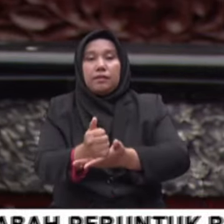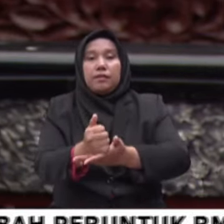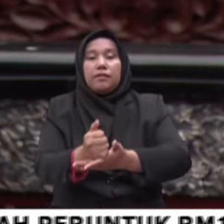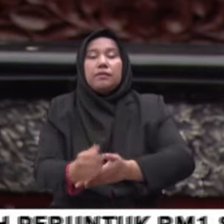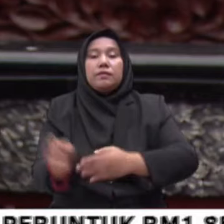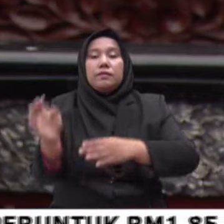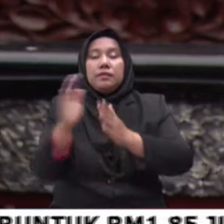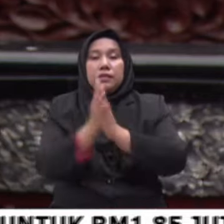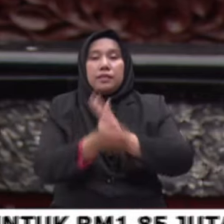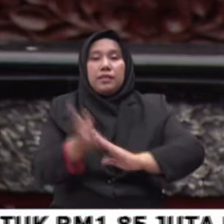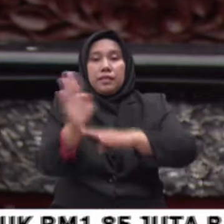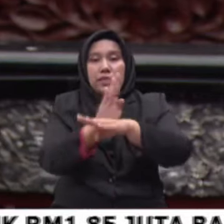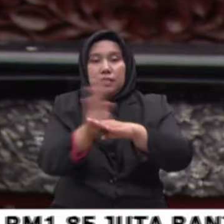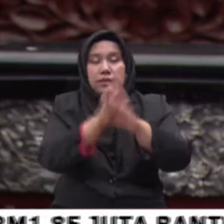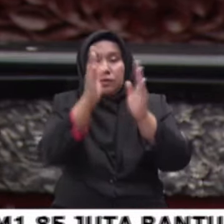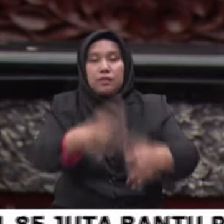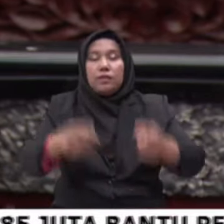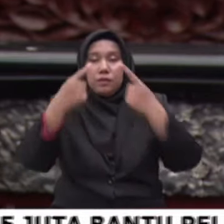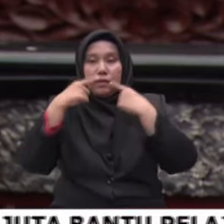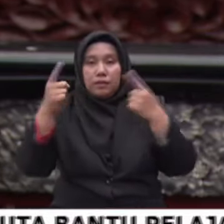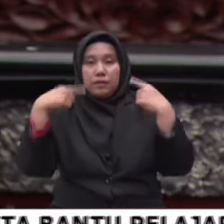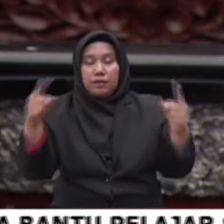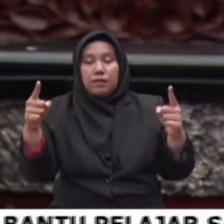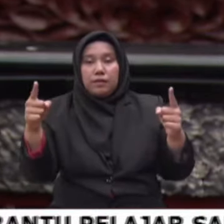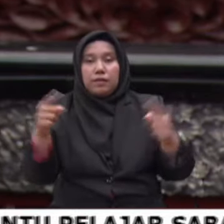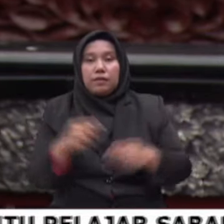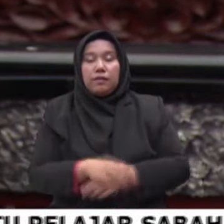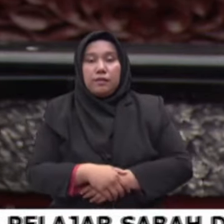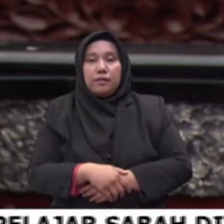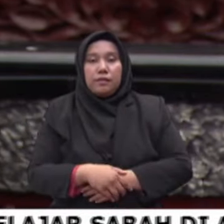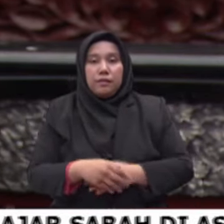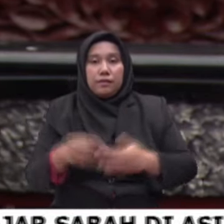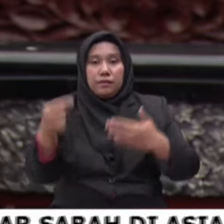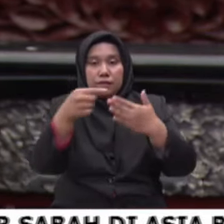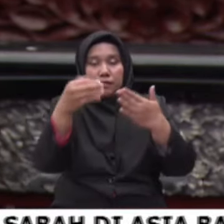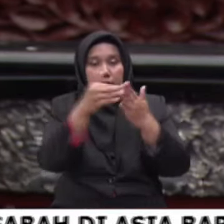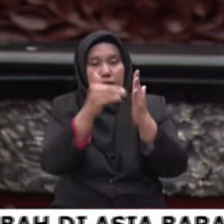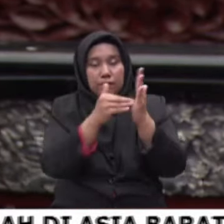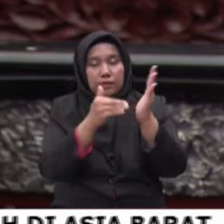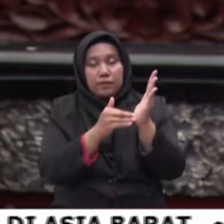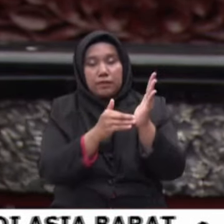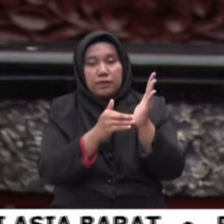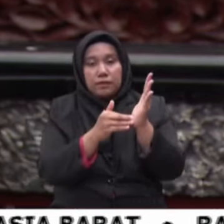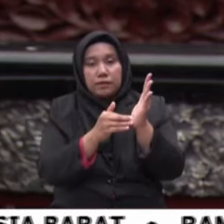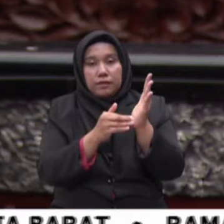yang berjaya. Saya merujuk butiran 020500.